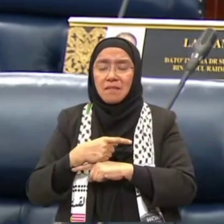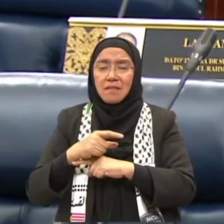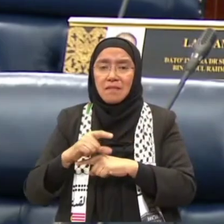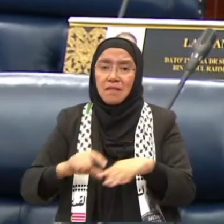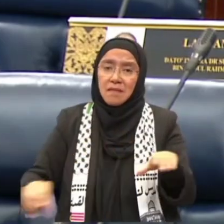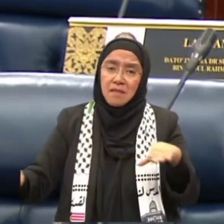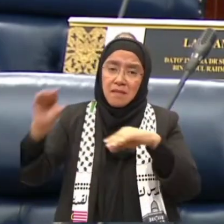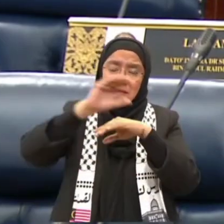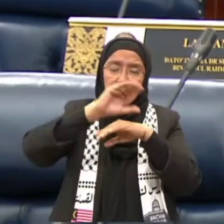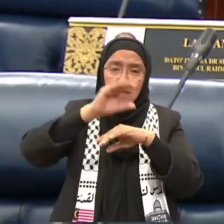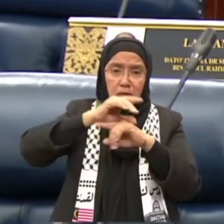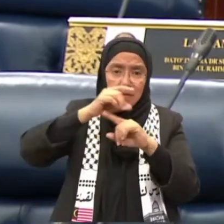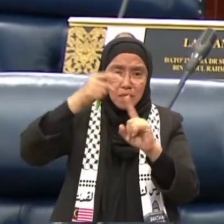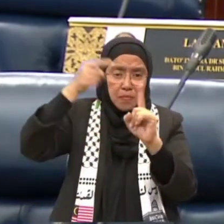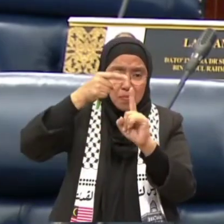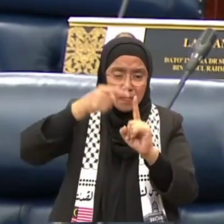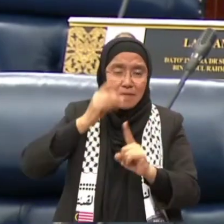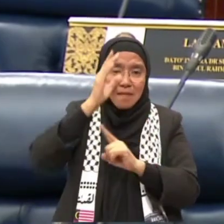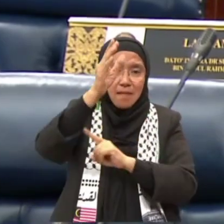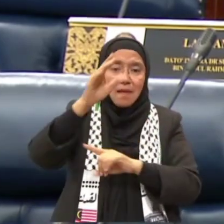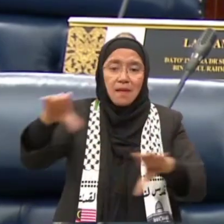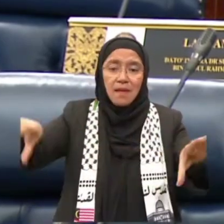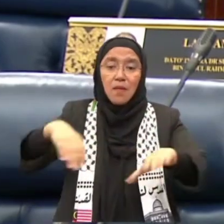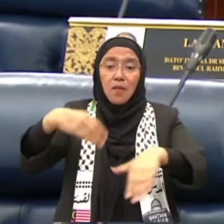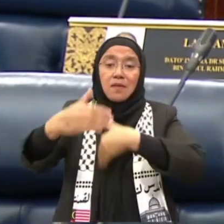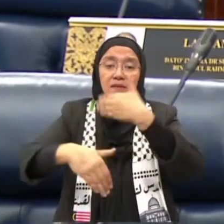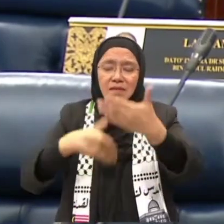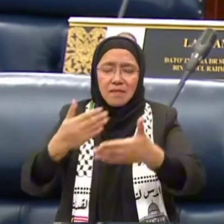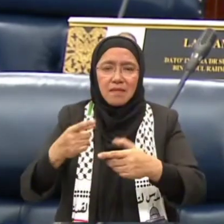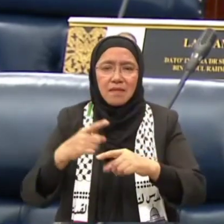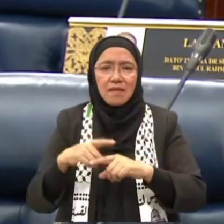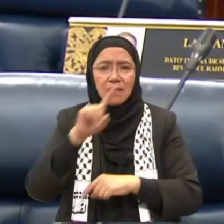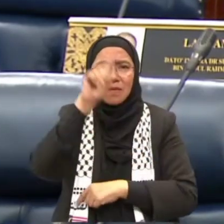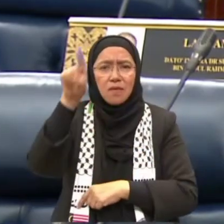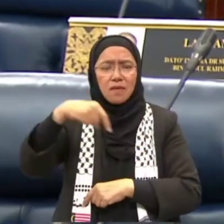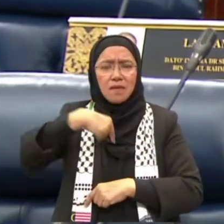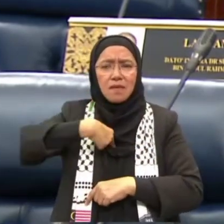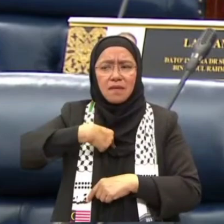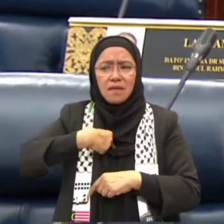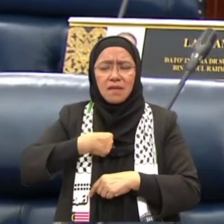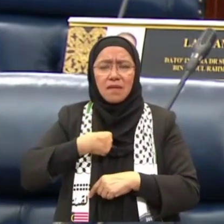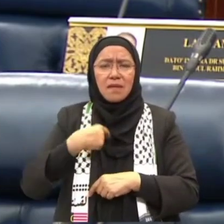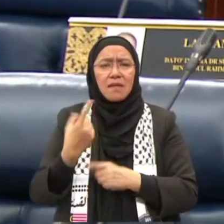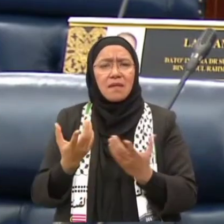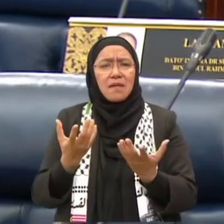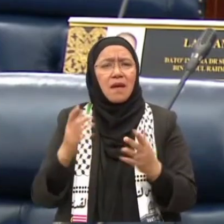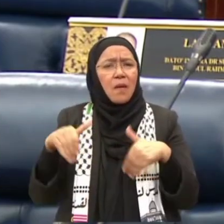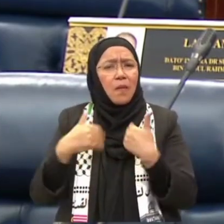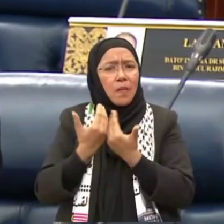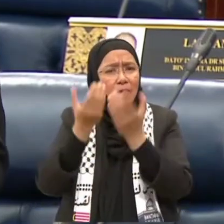dua. Yang pertamanya, apakah mekanisme kita nak mendapatkan supaya